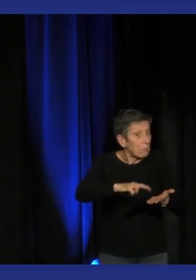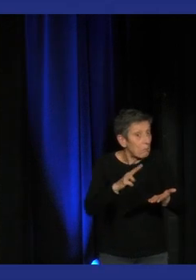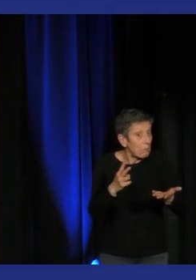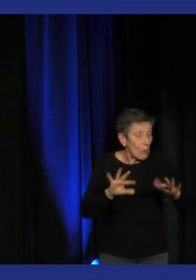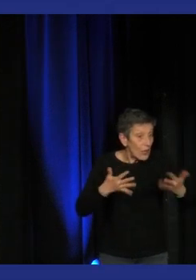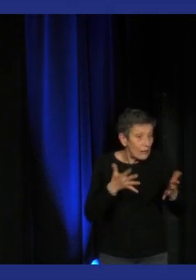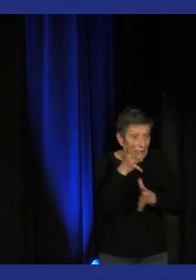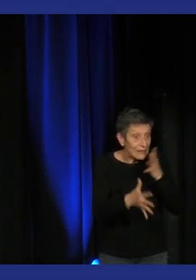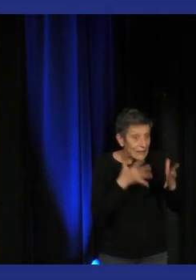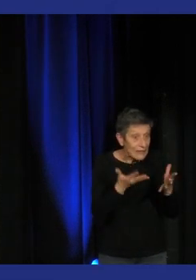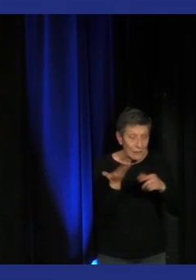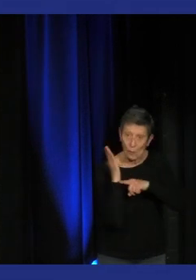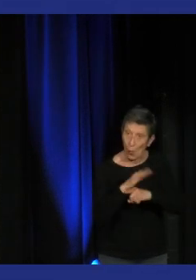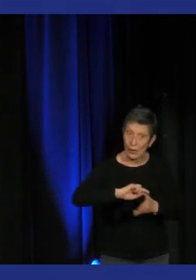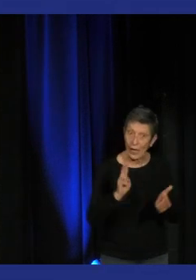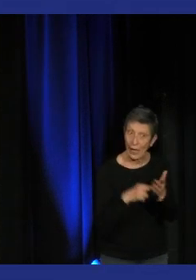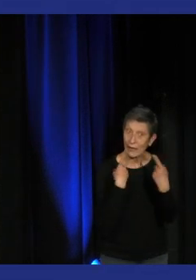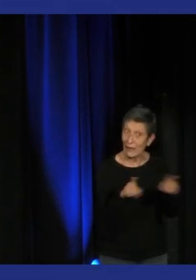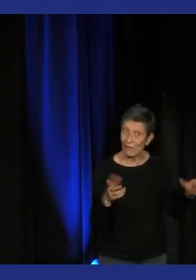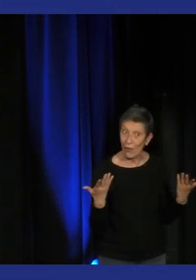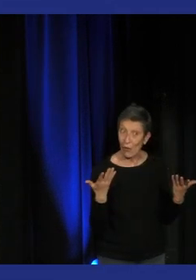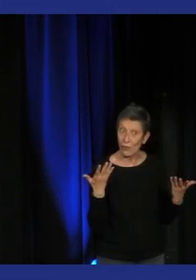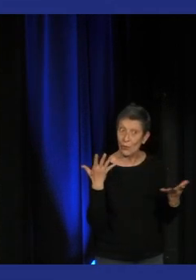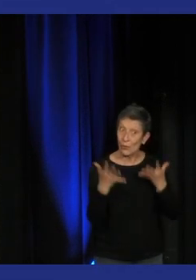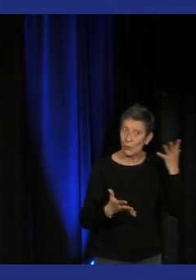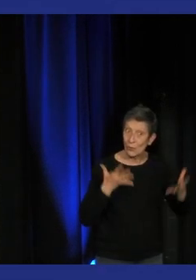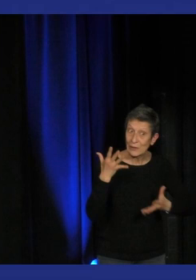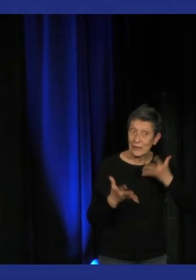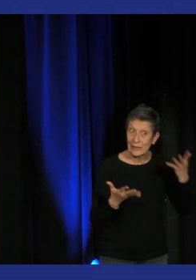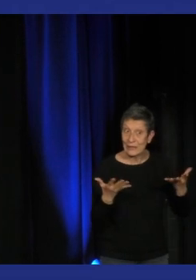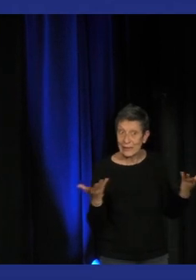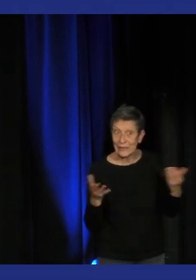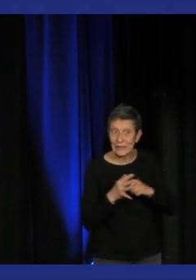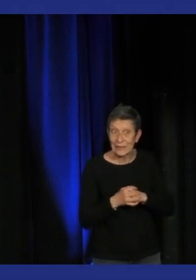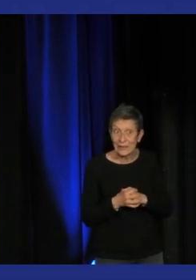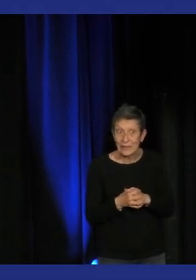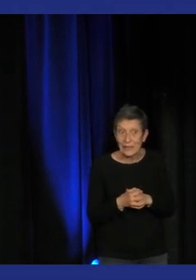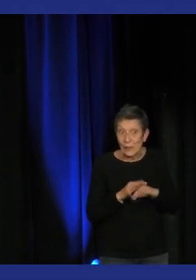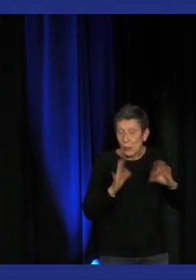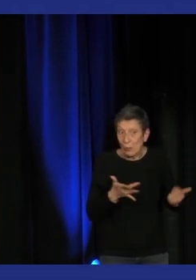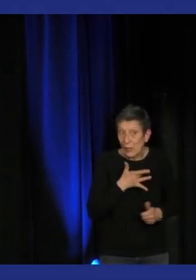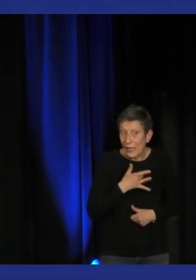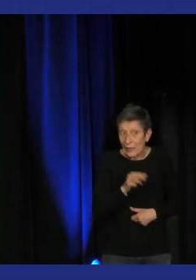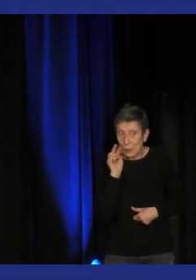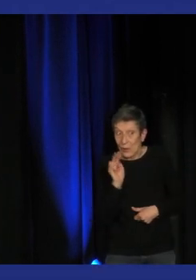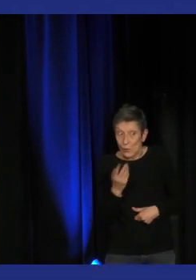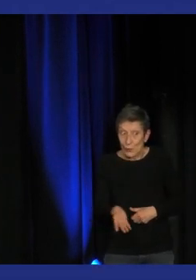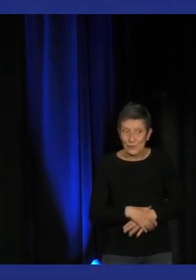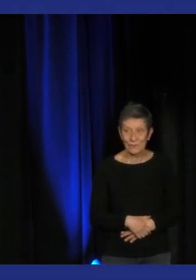différente. Donc voilà, comment ces mots sont exprimés en langue des signes, ça m'intéresserait d'avoir ce point de vue.